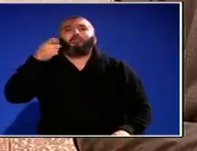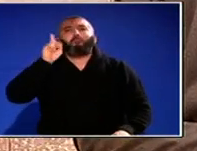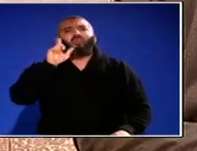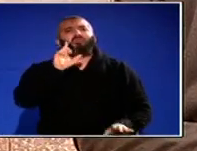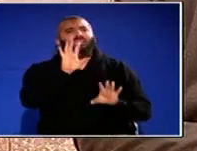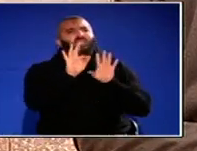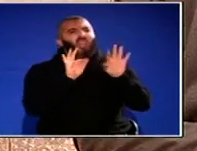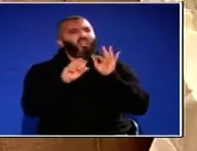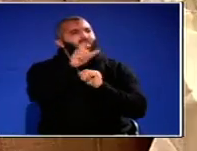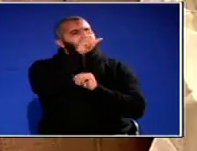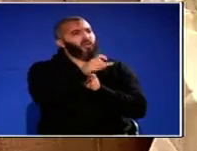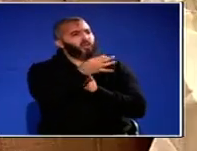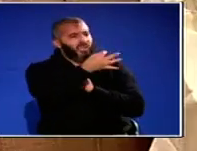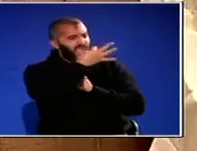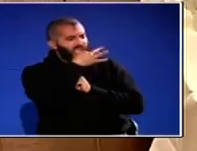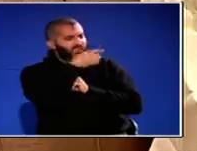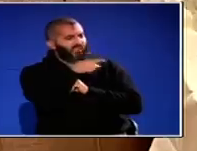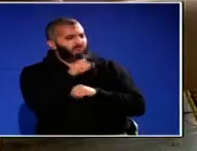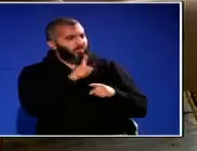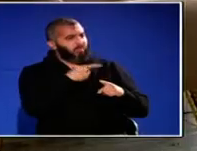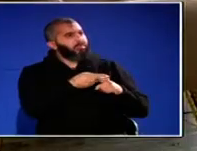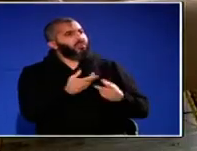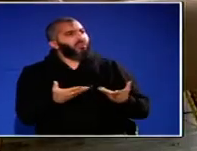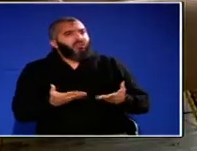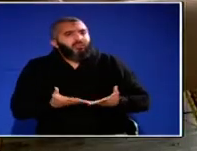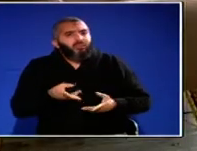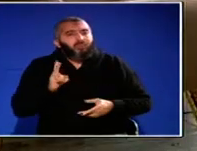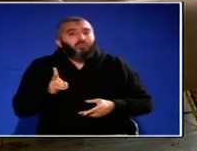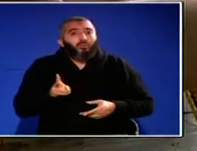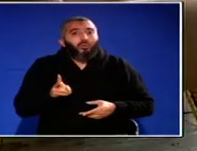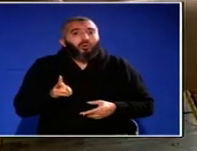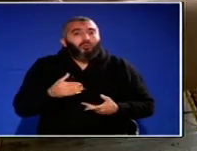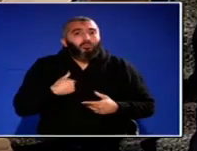الاسماء اذا ما كانش فيها شرك بالله سبحانه وتعالى، لا.